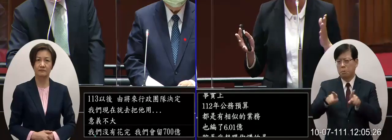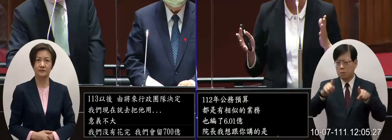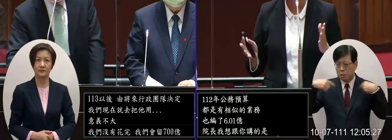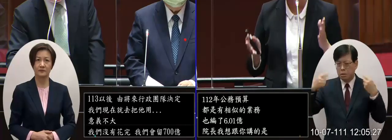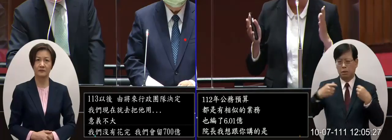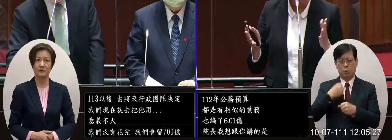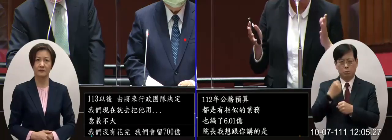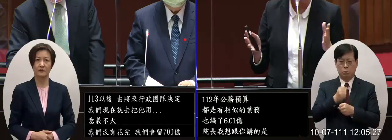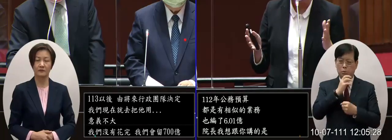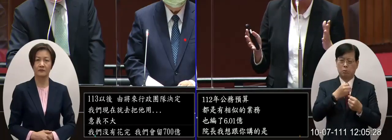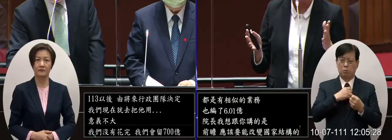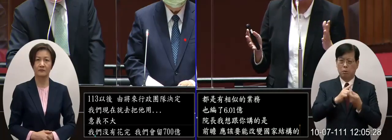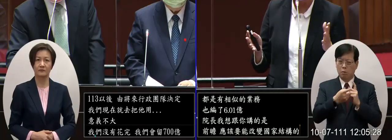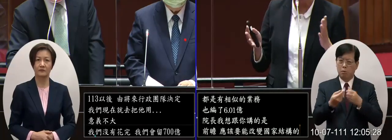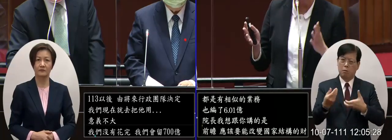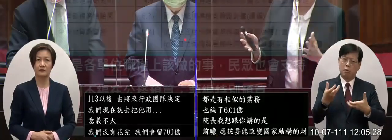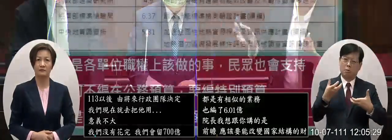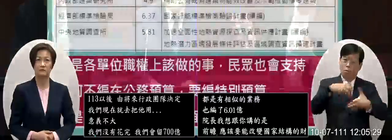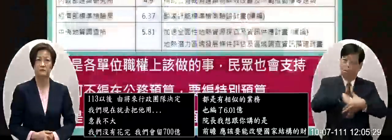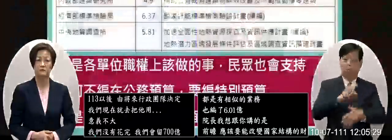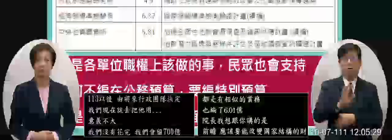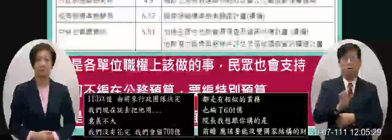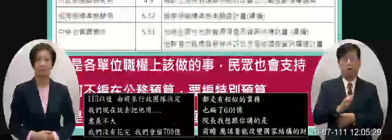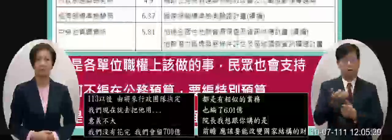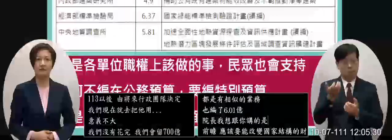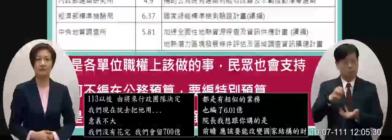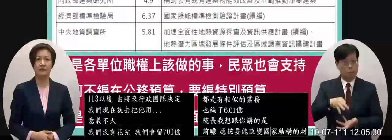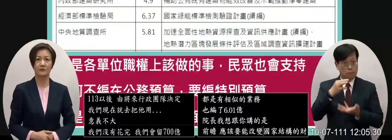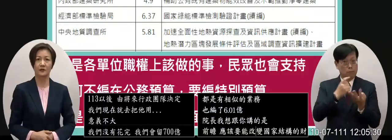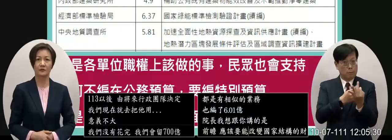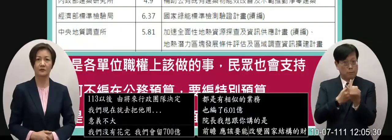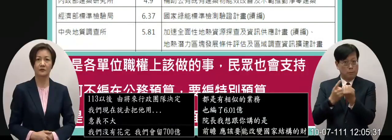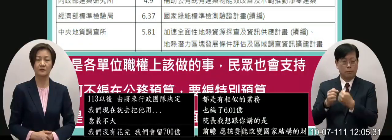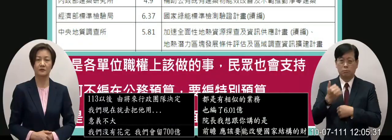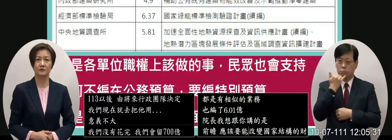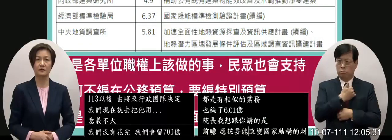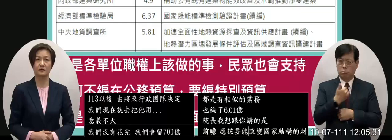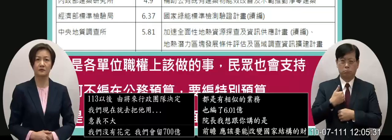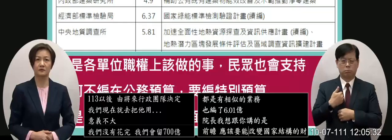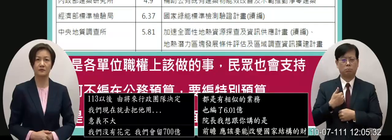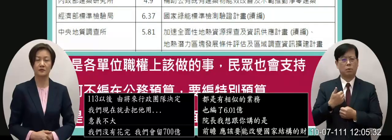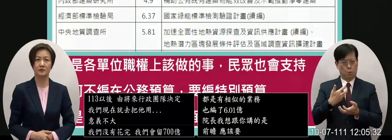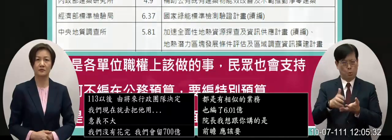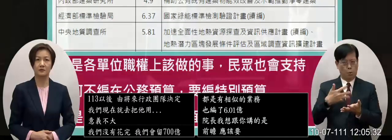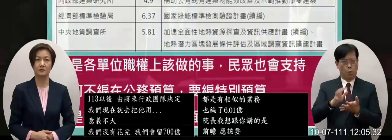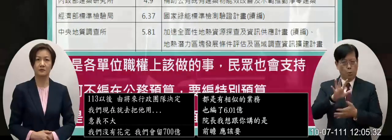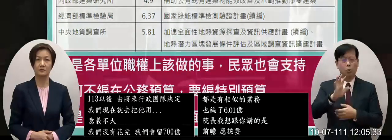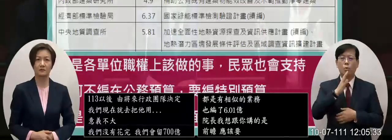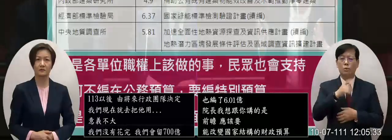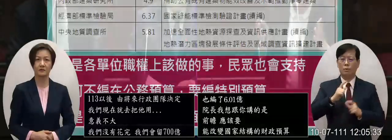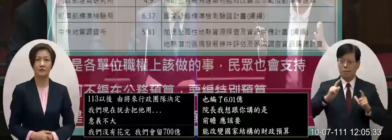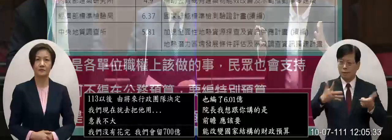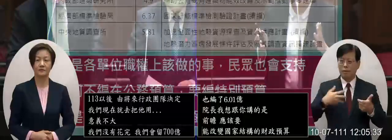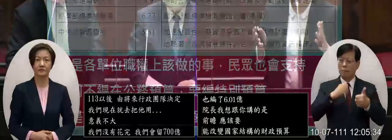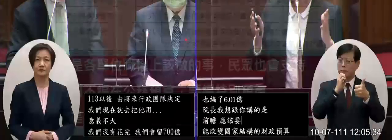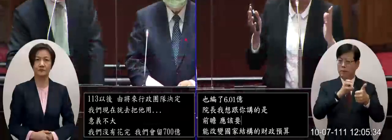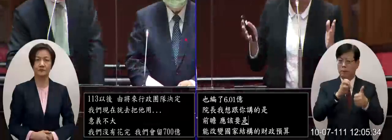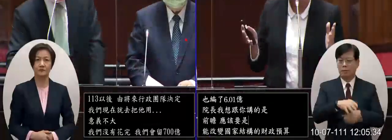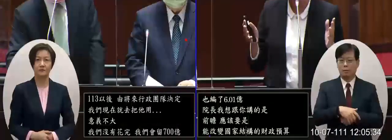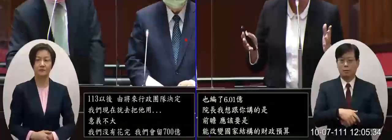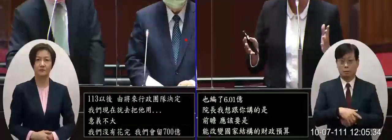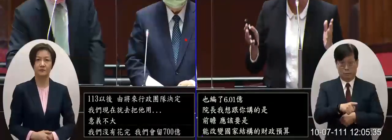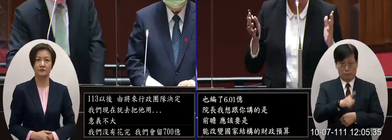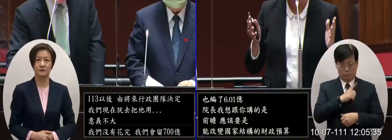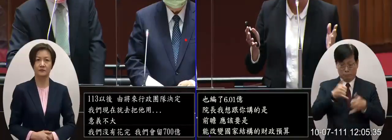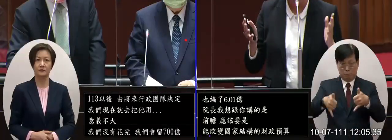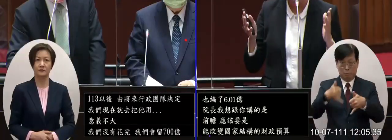做的事情。像这些我举例出来，这些可能应该是更多了，但是我只是要能够告诉你